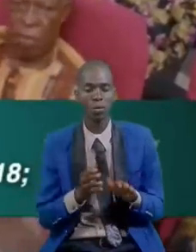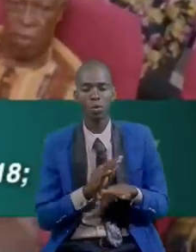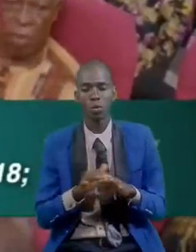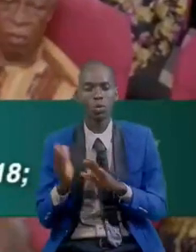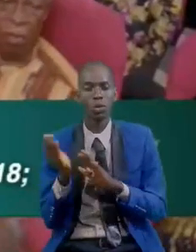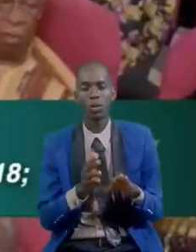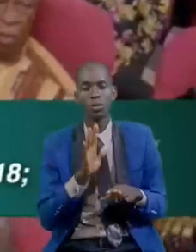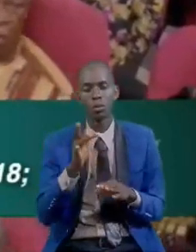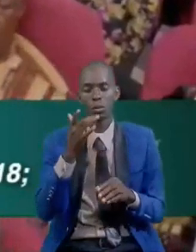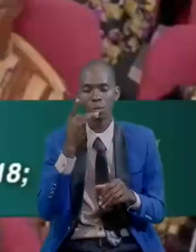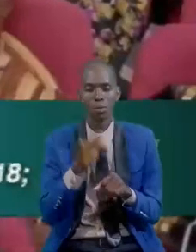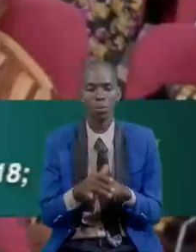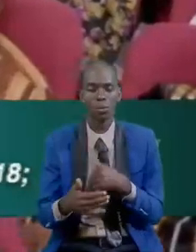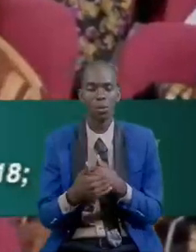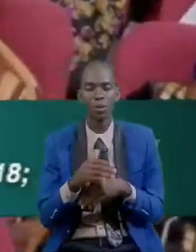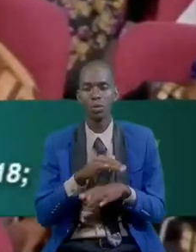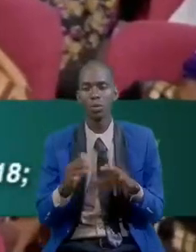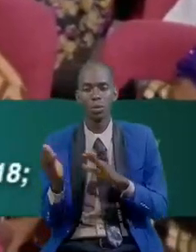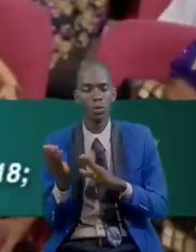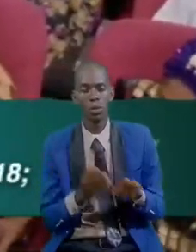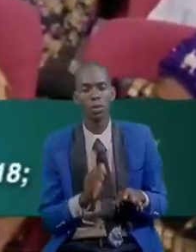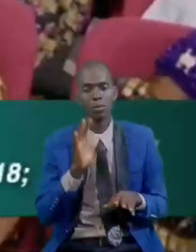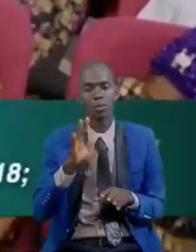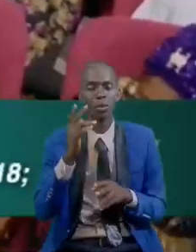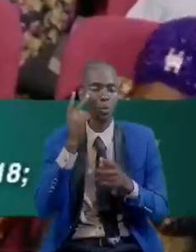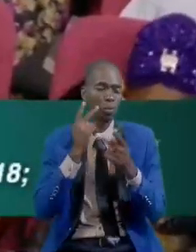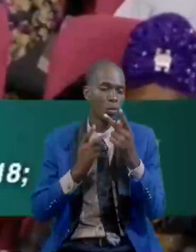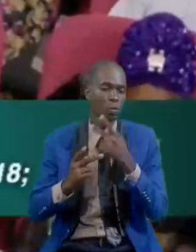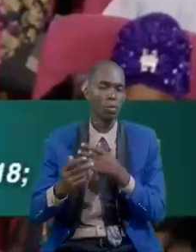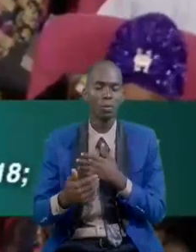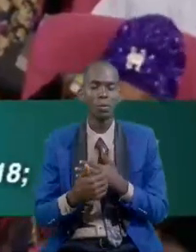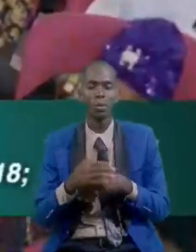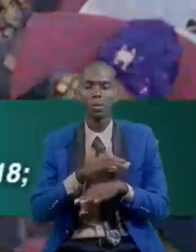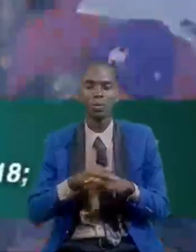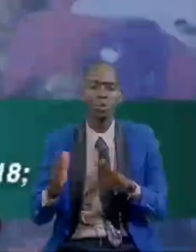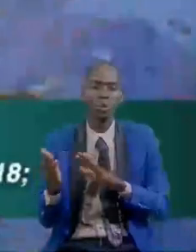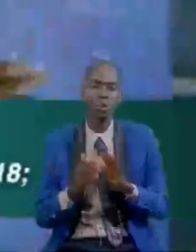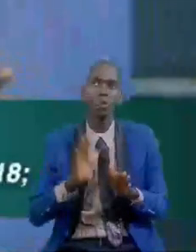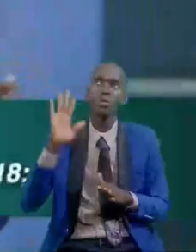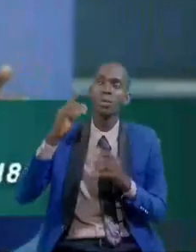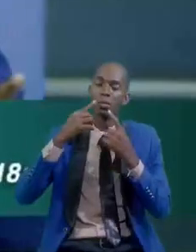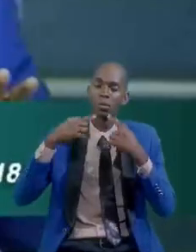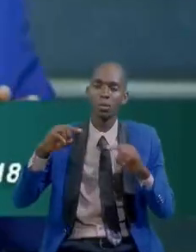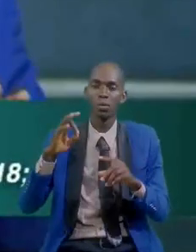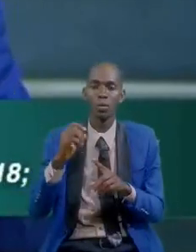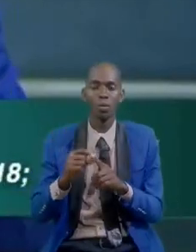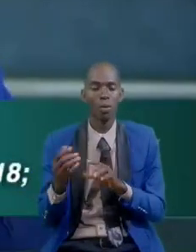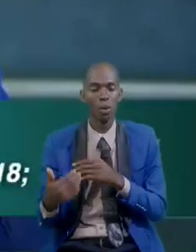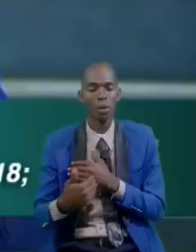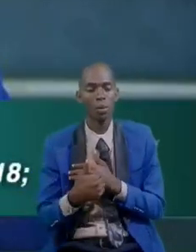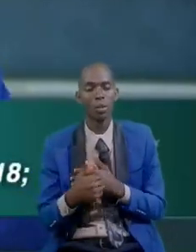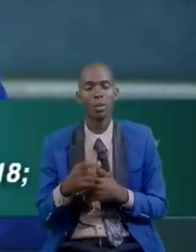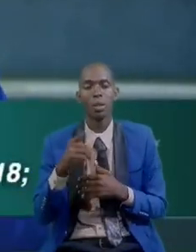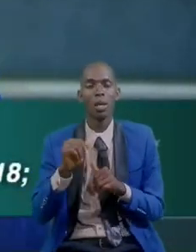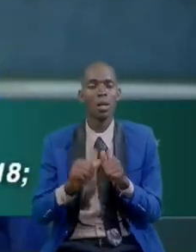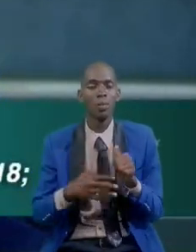derrière. Tu ne vas pas laisser les prophéties derrière. Tu ne vas pas laisser cette déclaration derrière. Tout